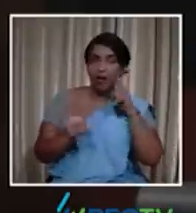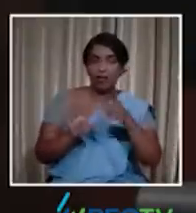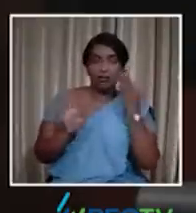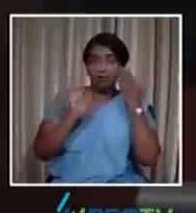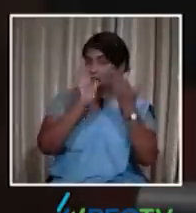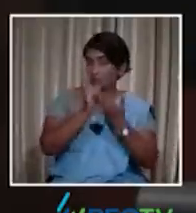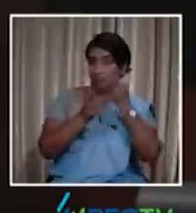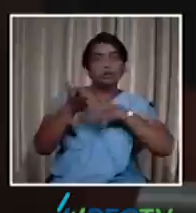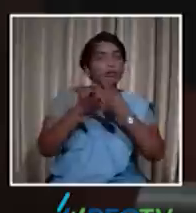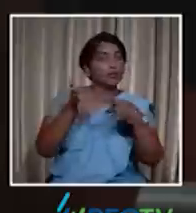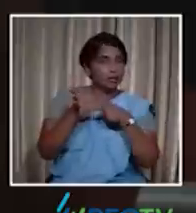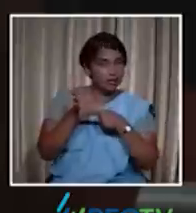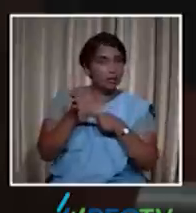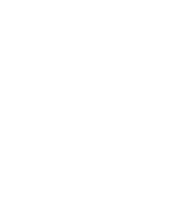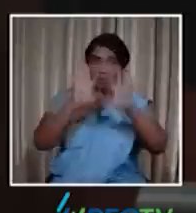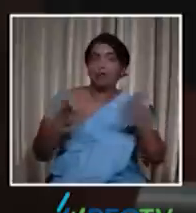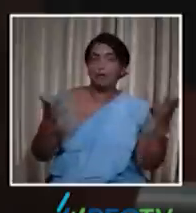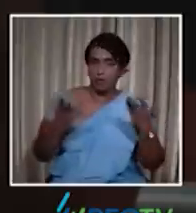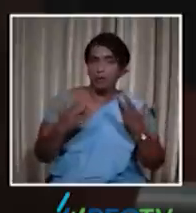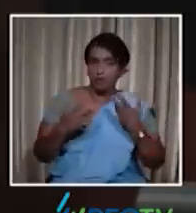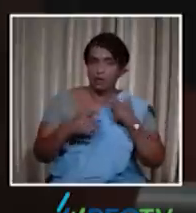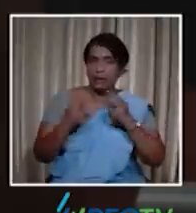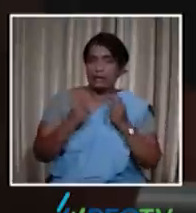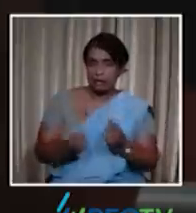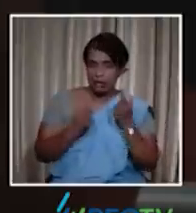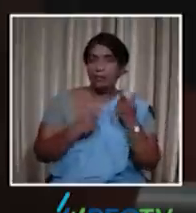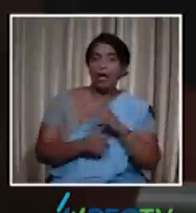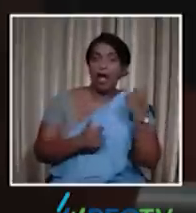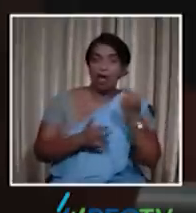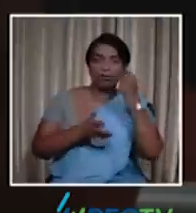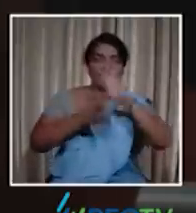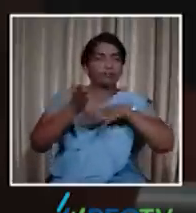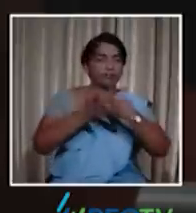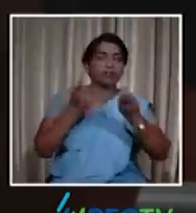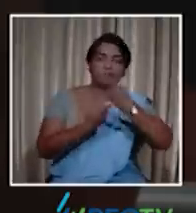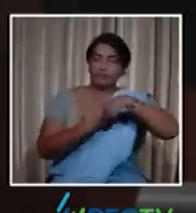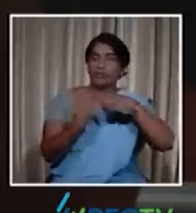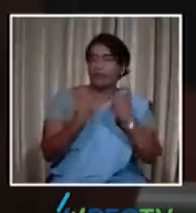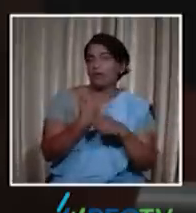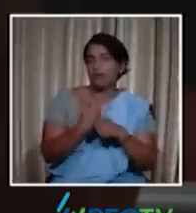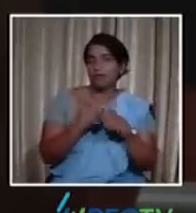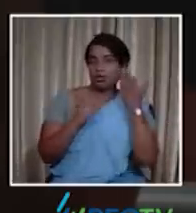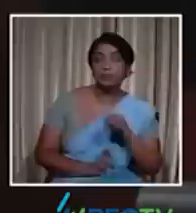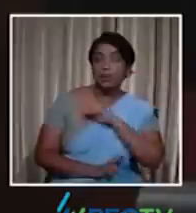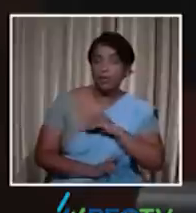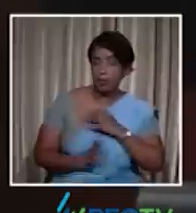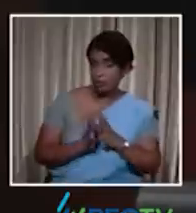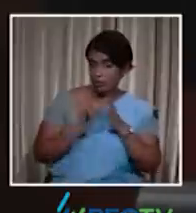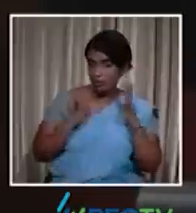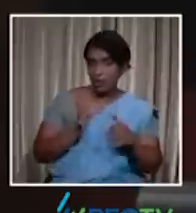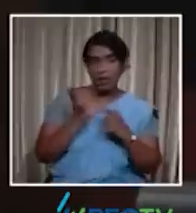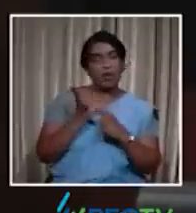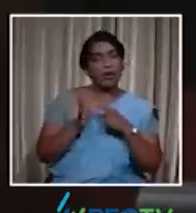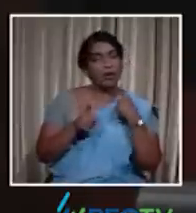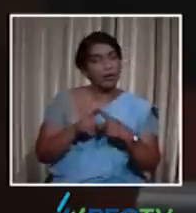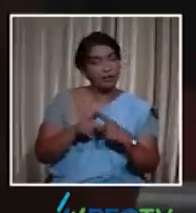කළපු අයවැය තවදුරටත් යථාර්ථවත් නැහැ. ඊකා ඉක්මනින්ම අලුත් අයවැයක් ගැනීමට ඉදිරිපත් කිරීමට බලාපොරොත්තු වෙනවා. බදු ආදායම